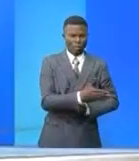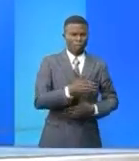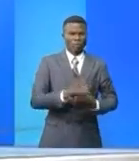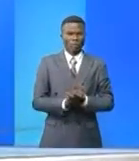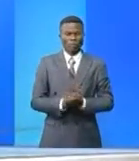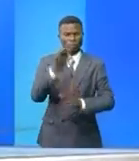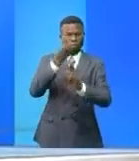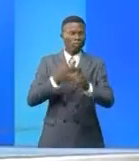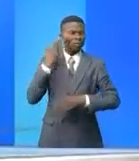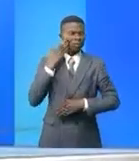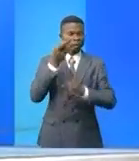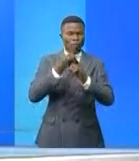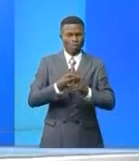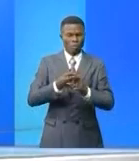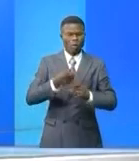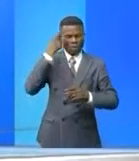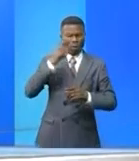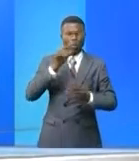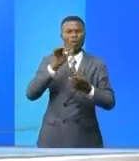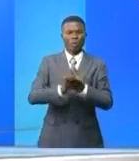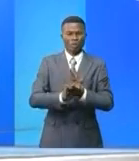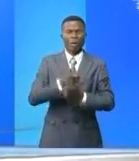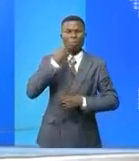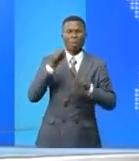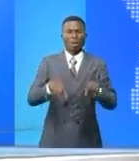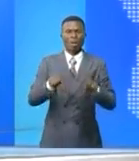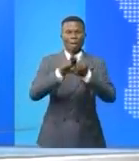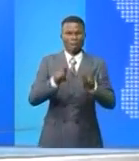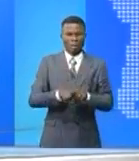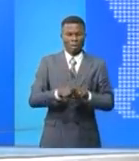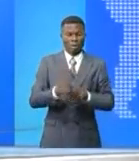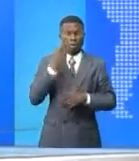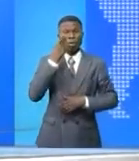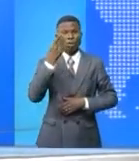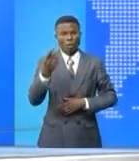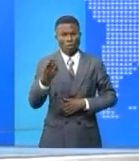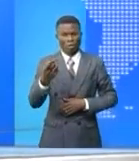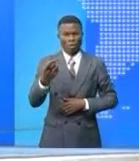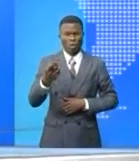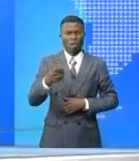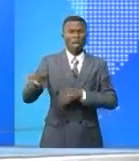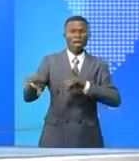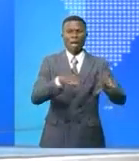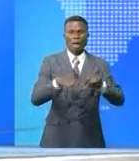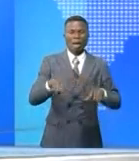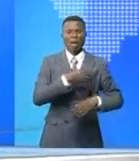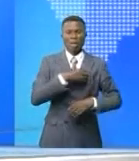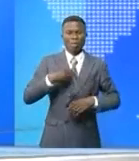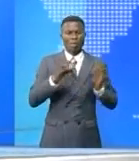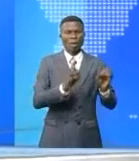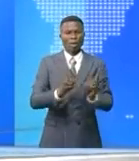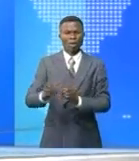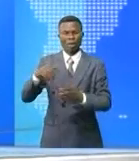Mois de mars, au mois dédié à la femme, parlons-en. Et puis, on va jeter ses coups d'œil sur quelques activités menées dans